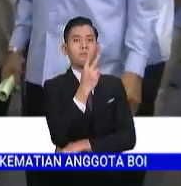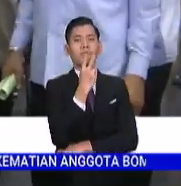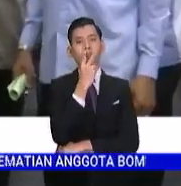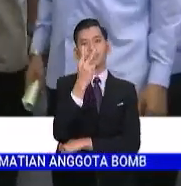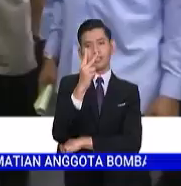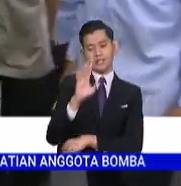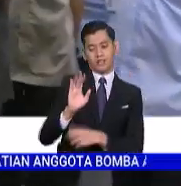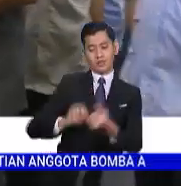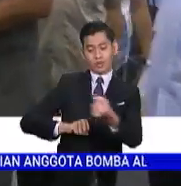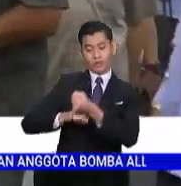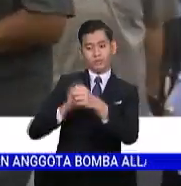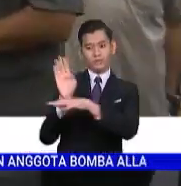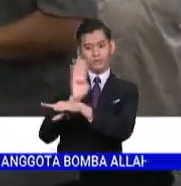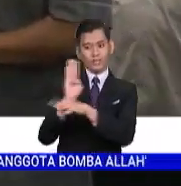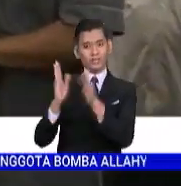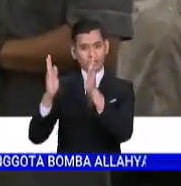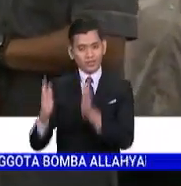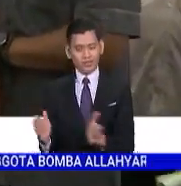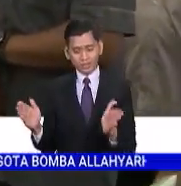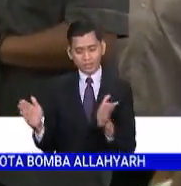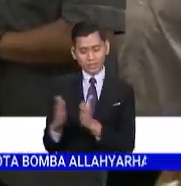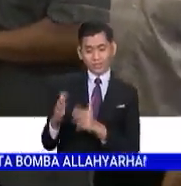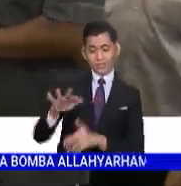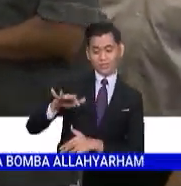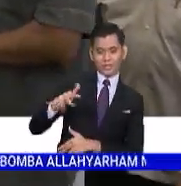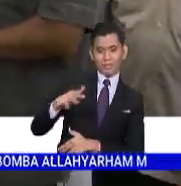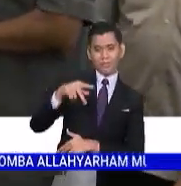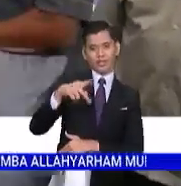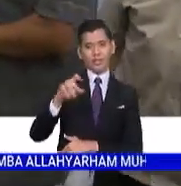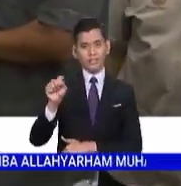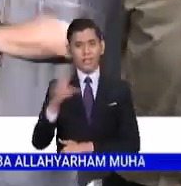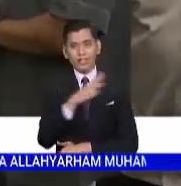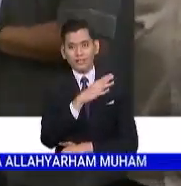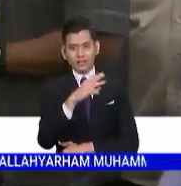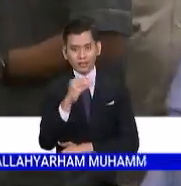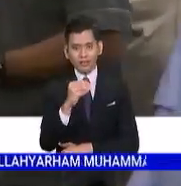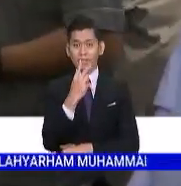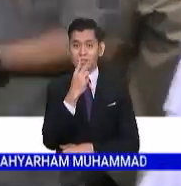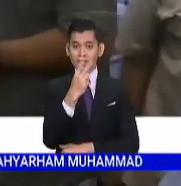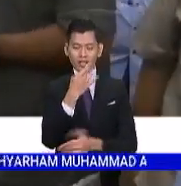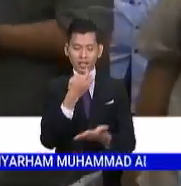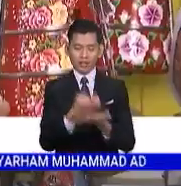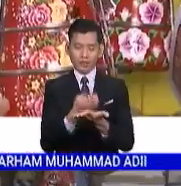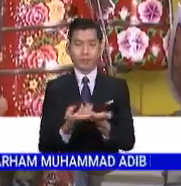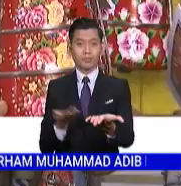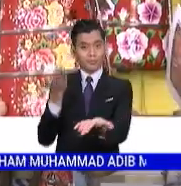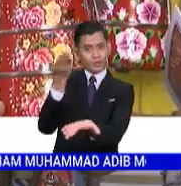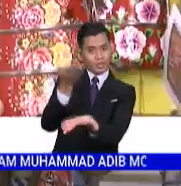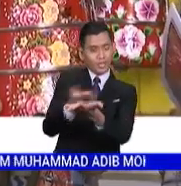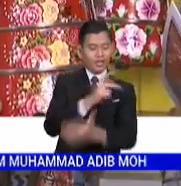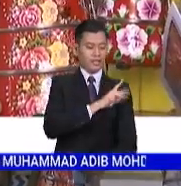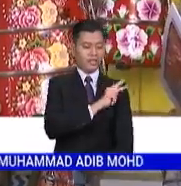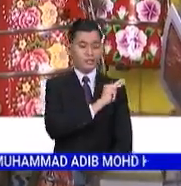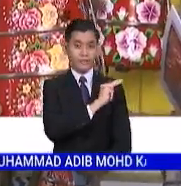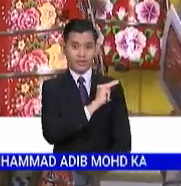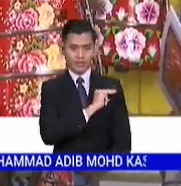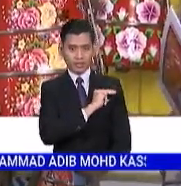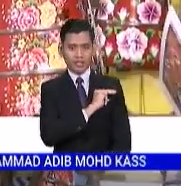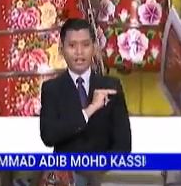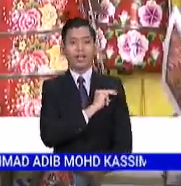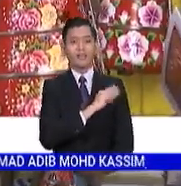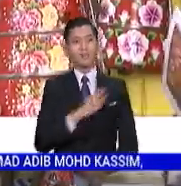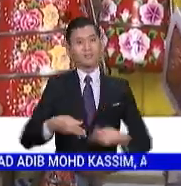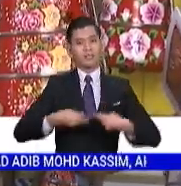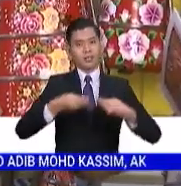mikro, kecil dan sederhana PMKS serta memulihkan ekonomi juga terbukti apabila kementerian diberikan